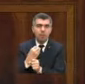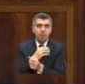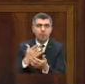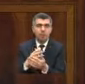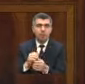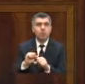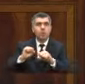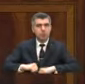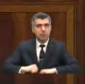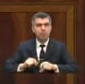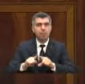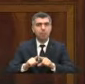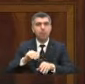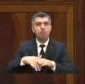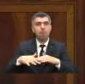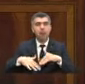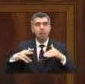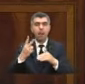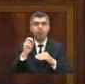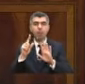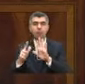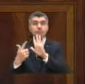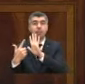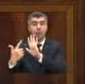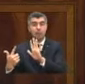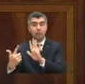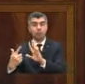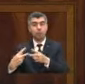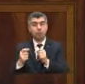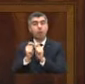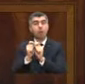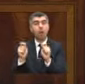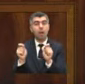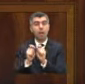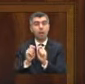البرلمان سنة 2017 ونشر بالجريدة الرسمية يوم